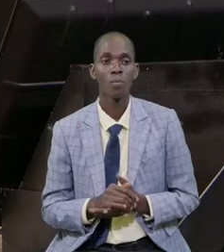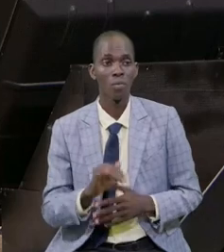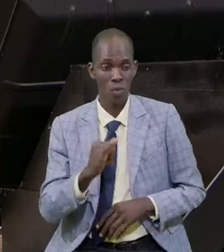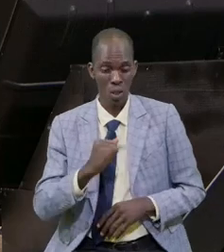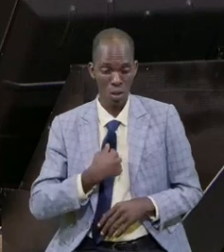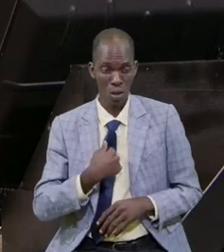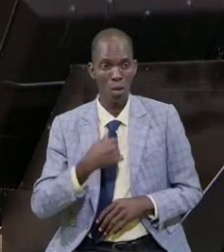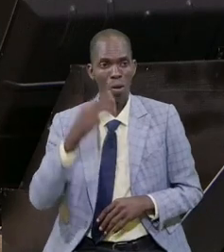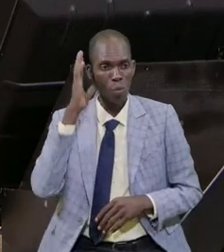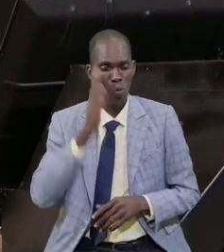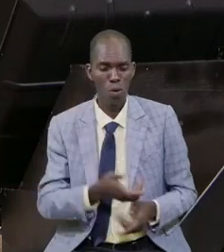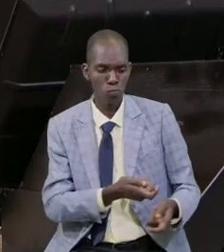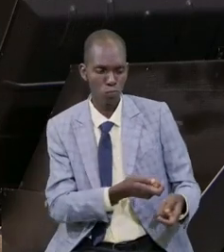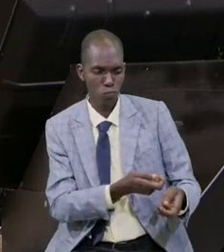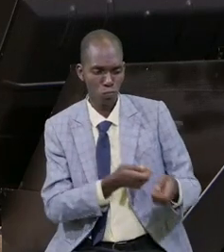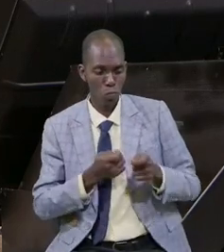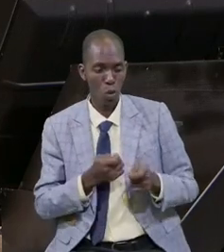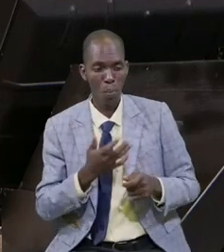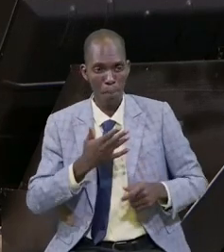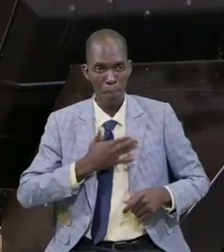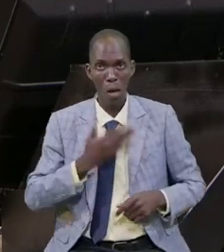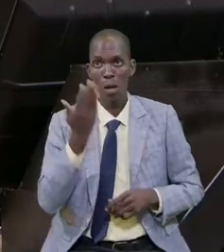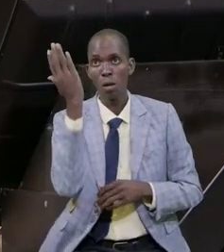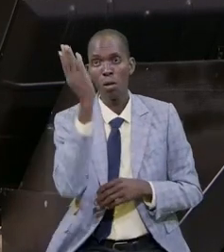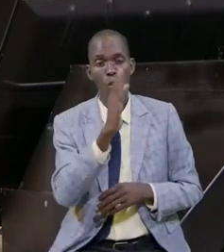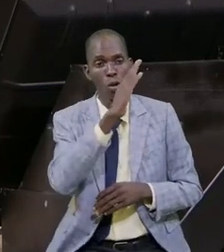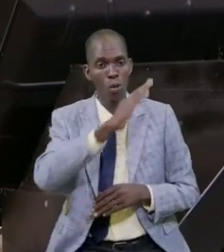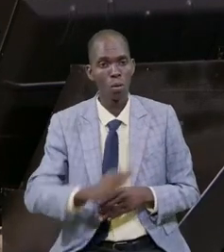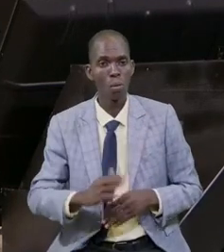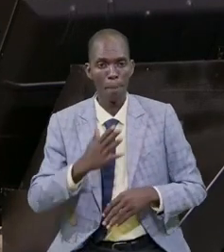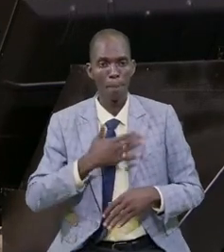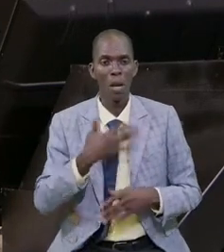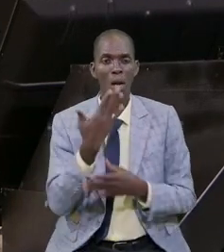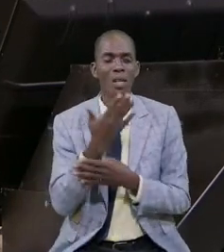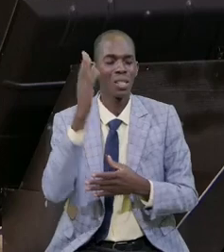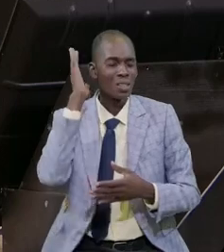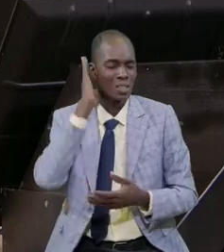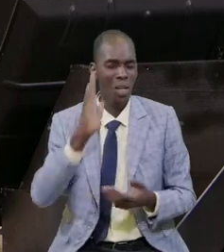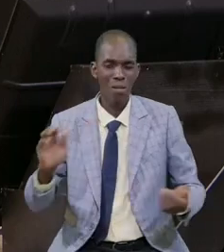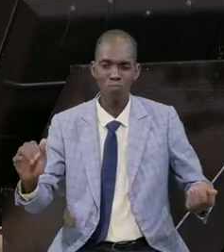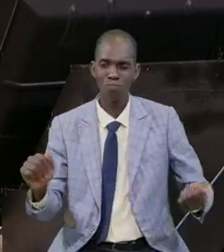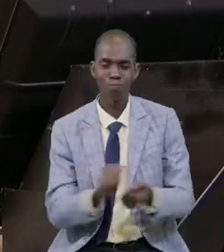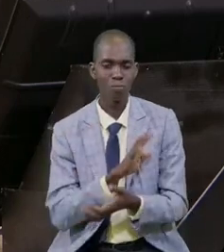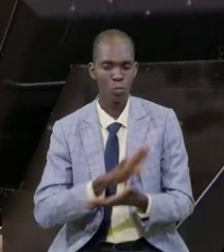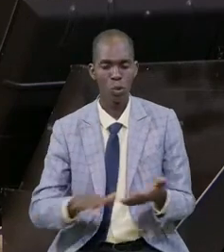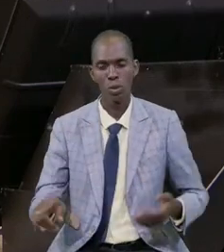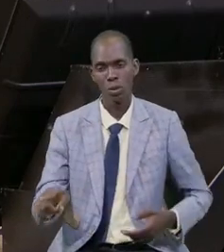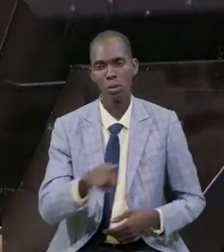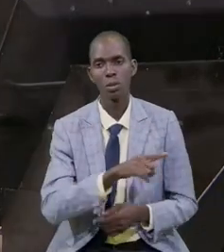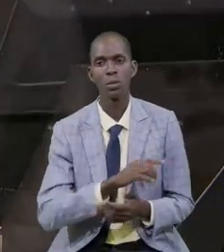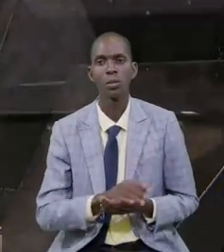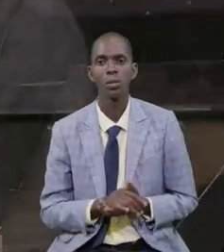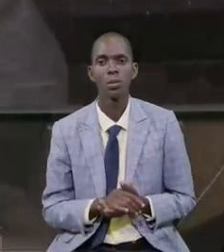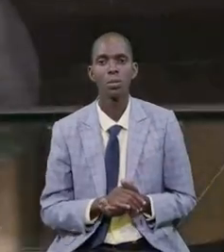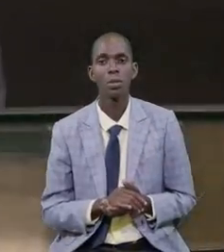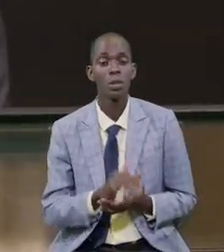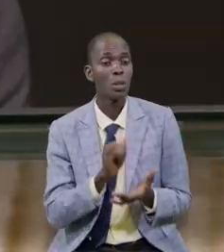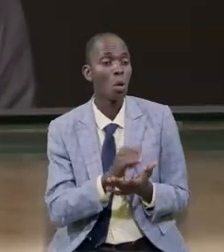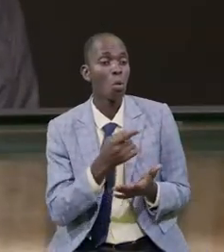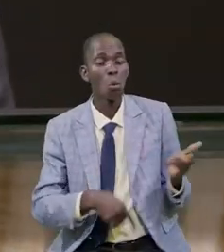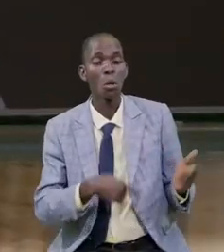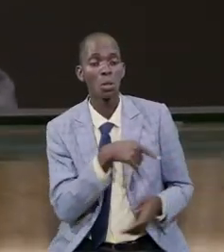Je tirerai l'épée, ma main les détruira. C'est ce